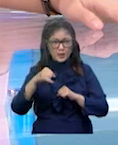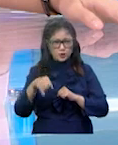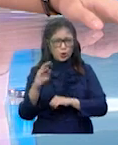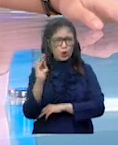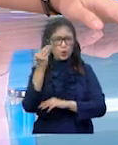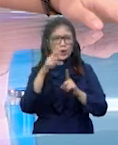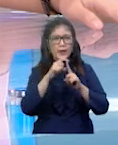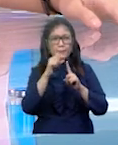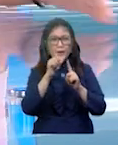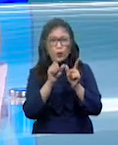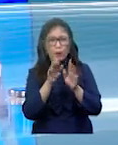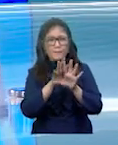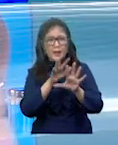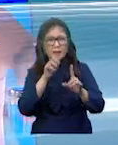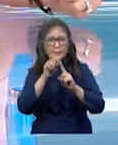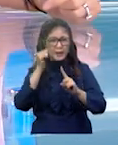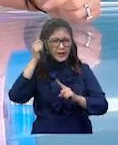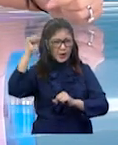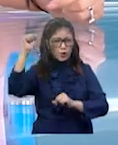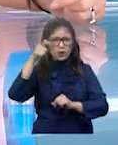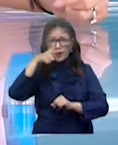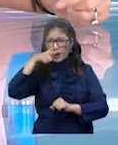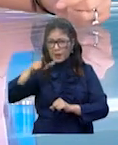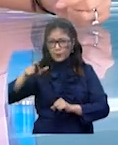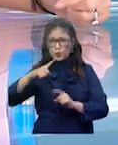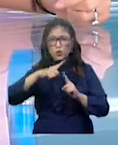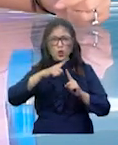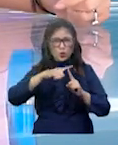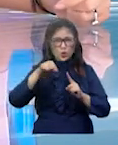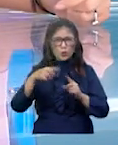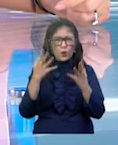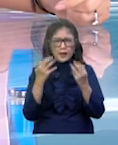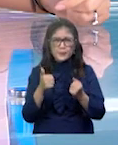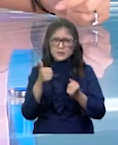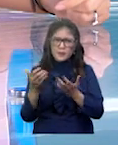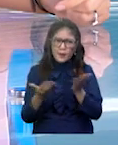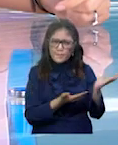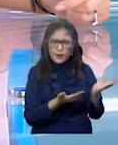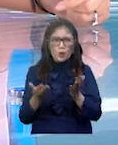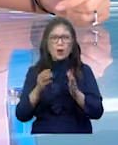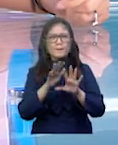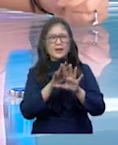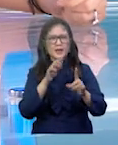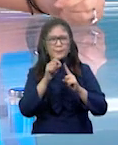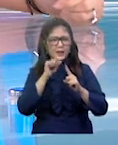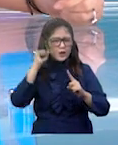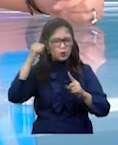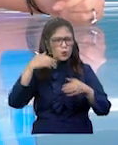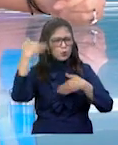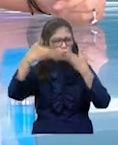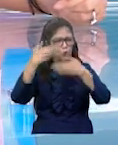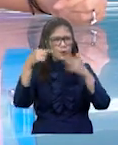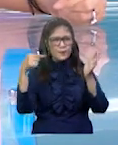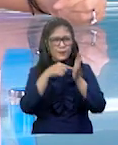Perindo Provinsi Lampung. Toto Jumaryono diharapkan bisa membawa Partai Perindo meraih kemenangan di Lampung pada pemilu